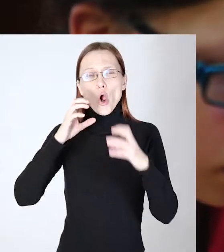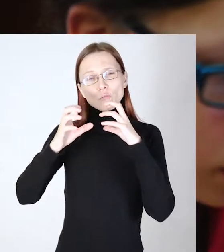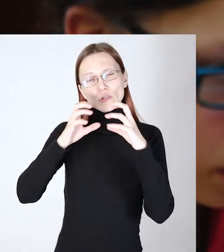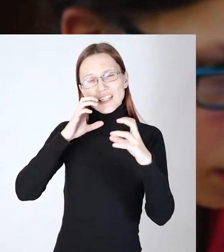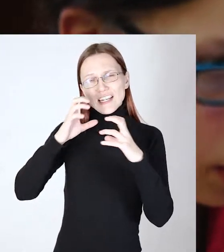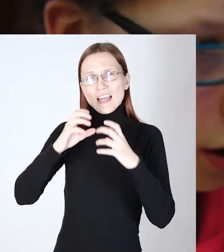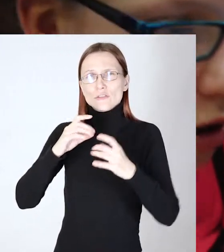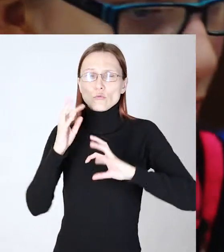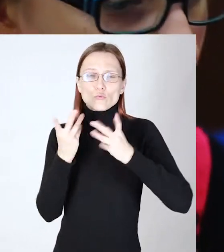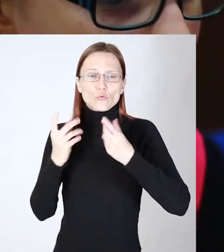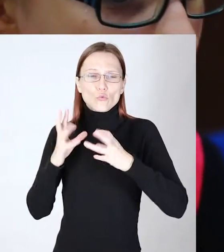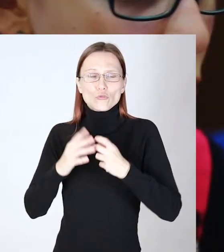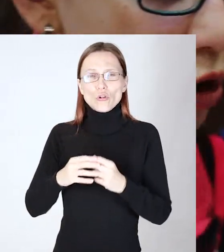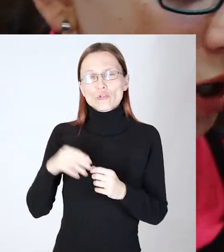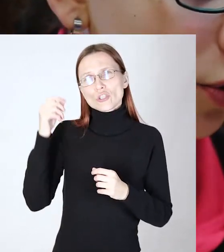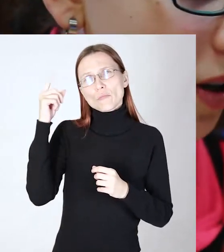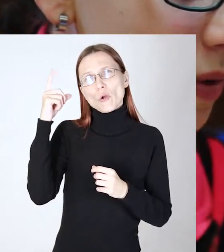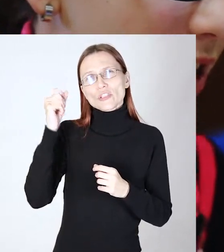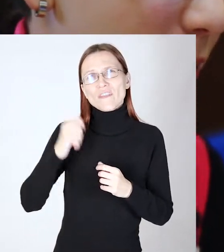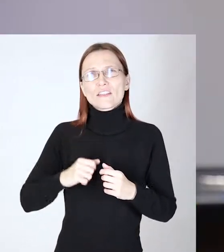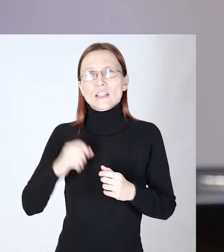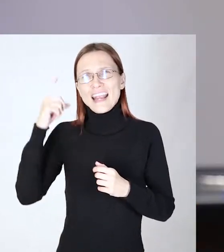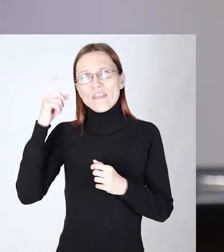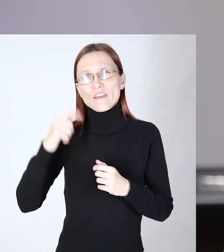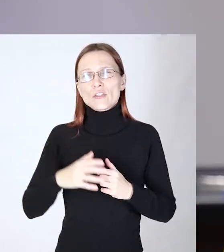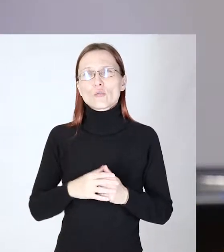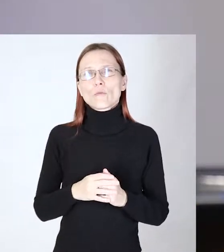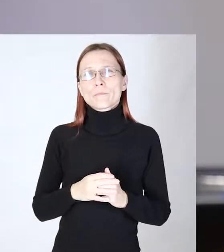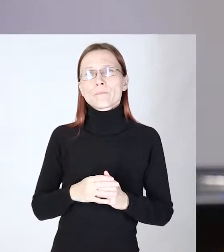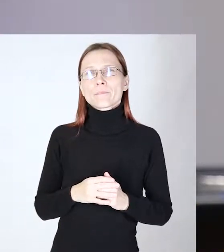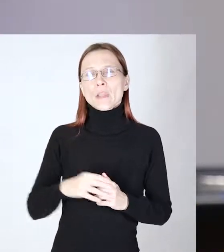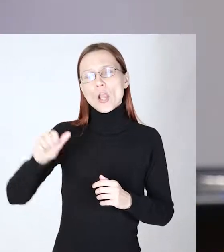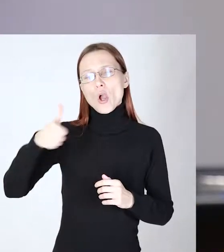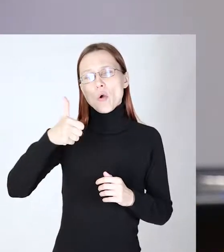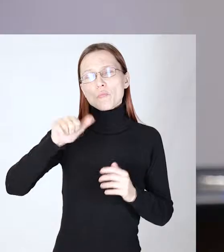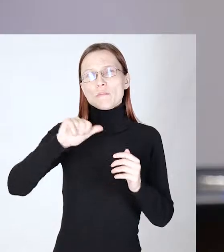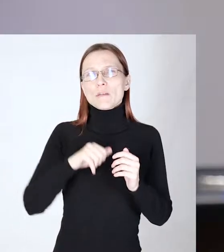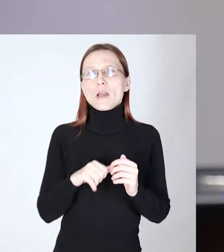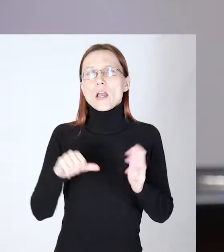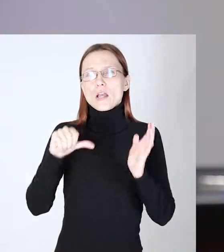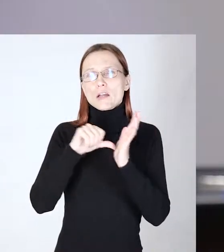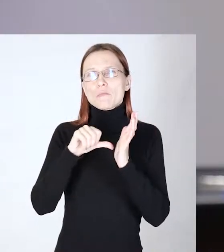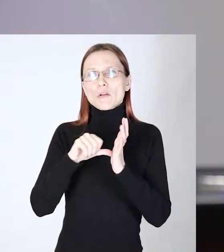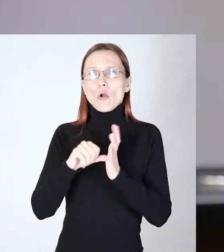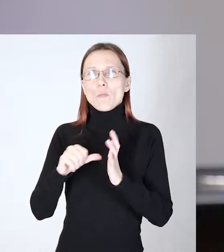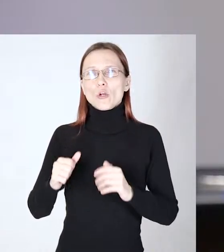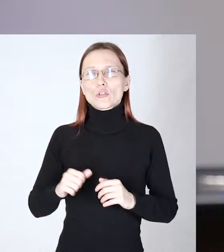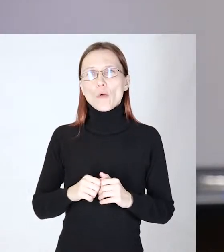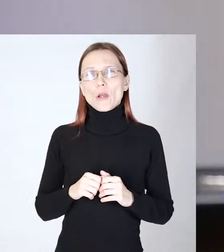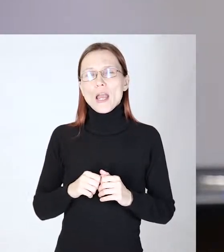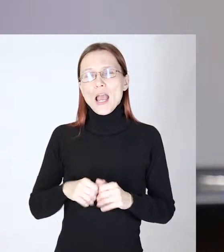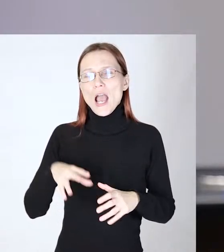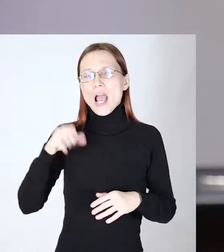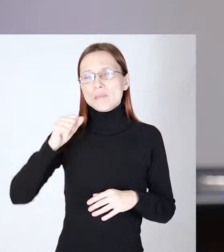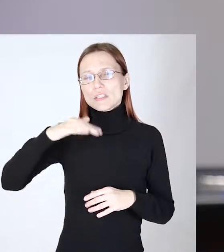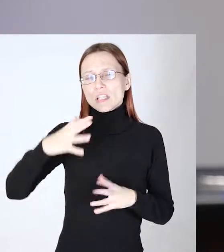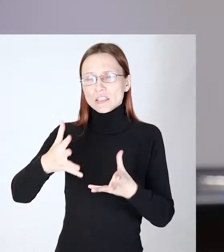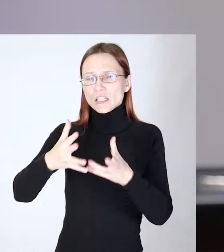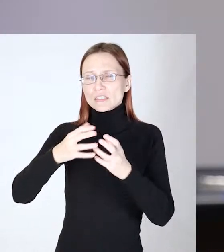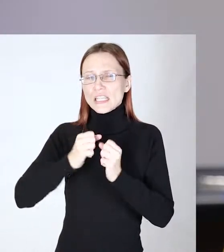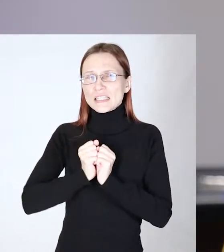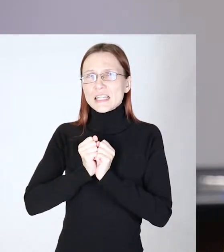tým i motiváciu u detí. Takým prvkom je možno to, aby deti získali možnosti na trávenie